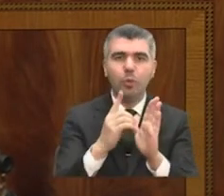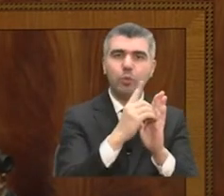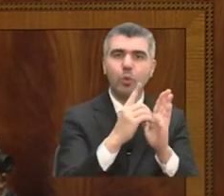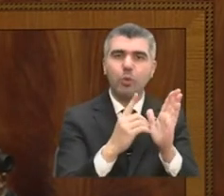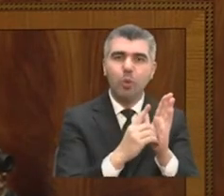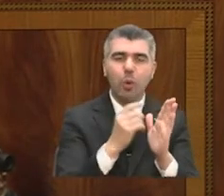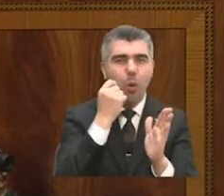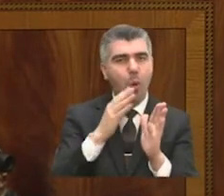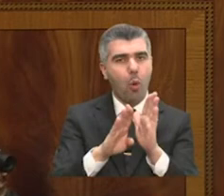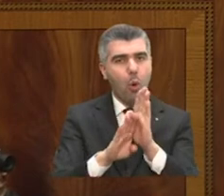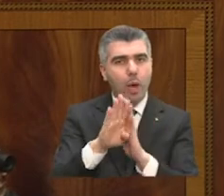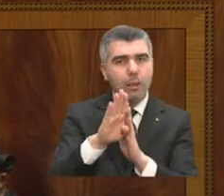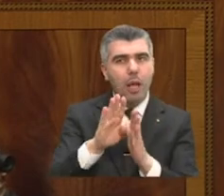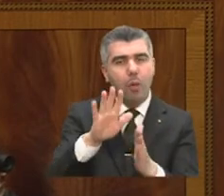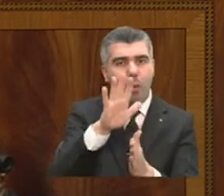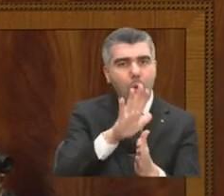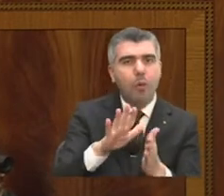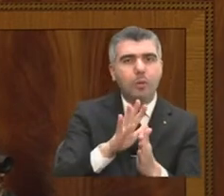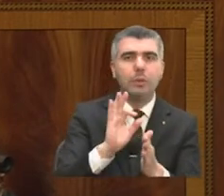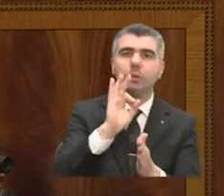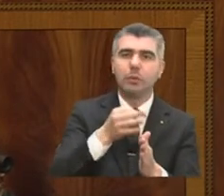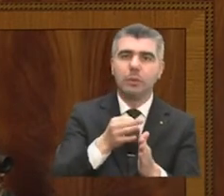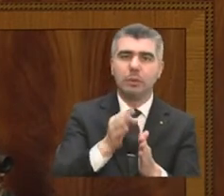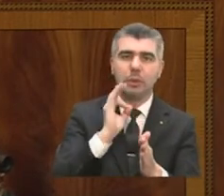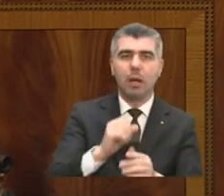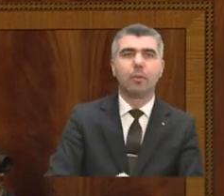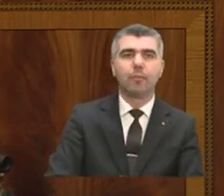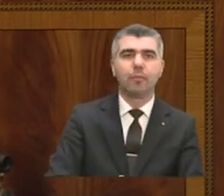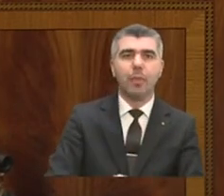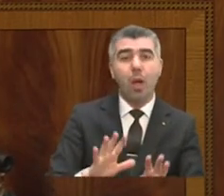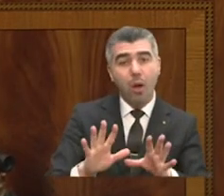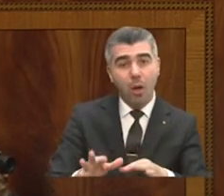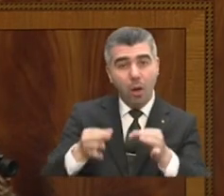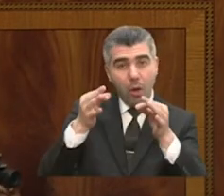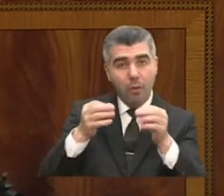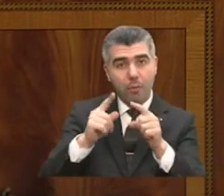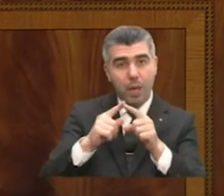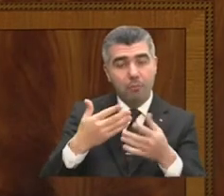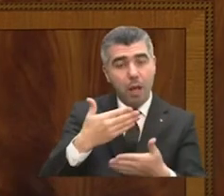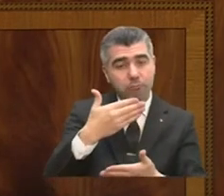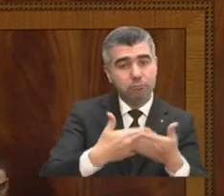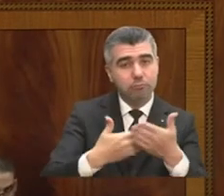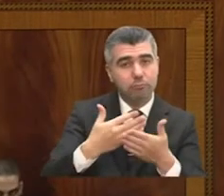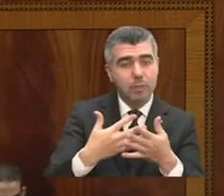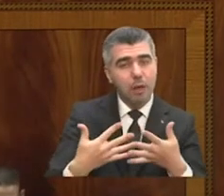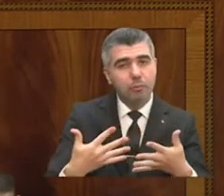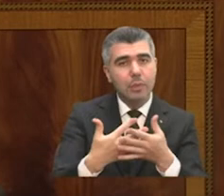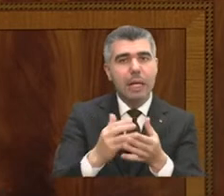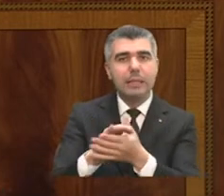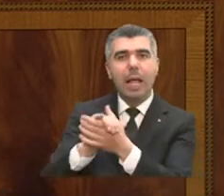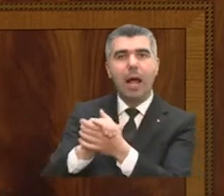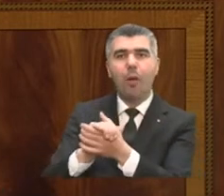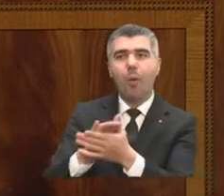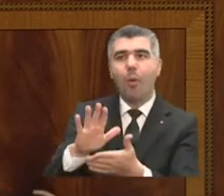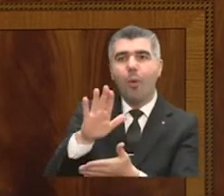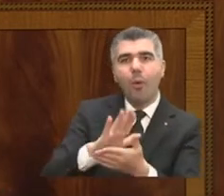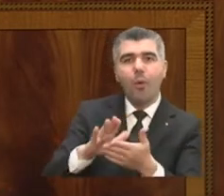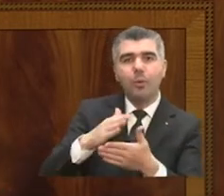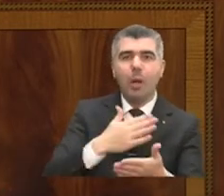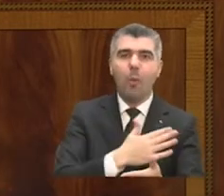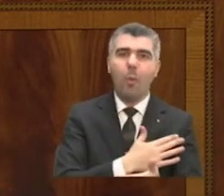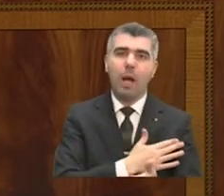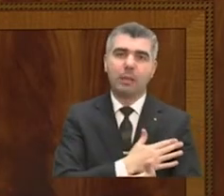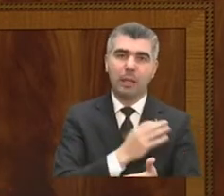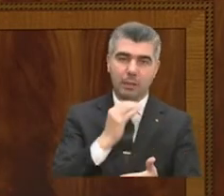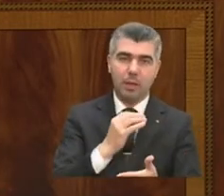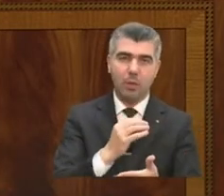a veillé à mettre en place plusieurs réformes courageuses, notamment